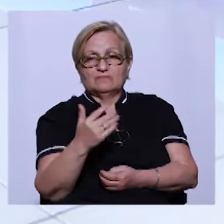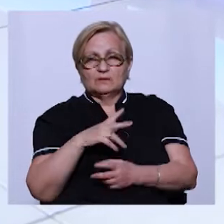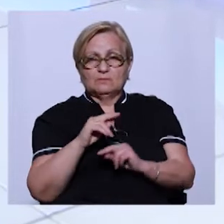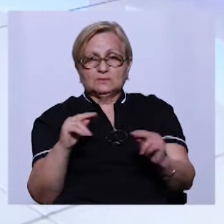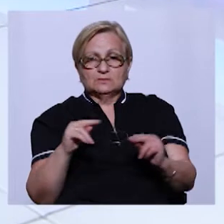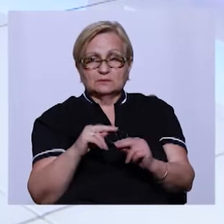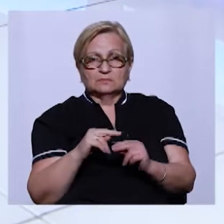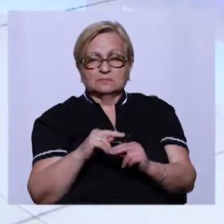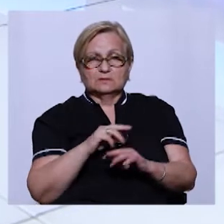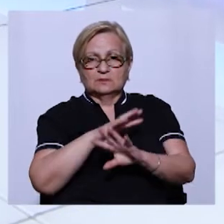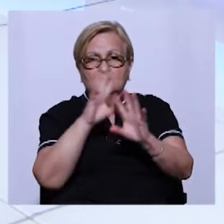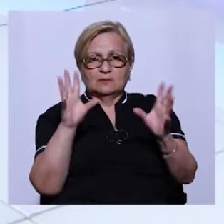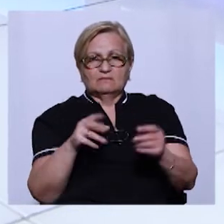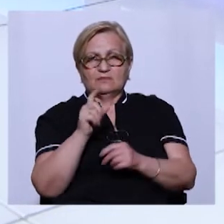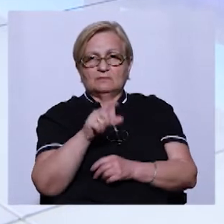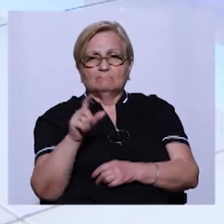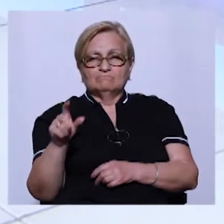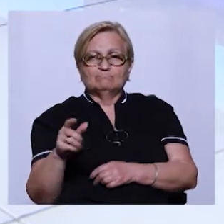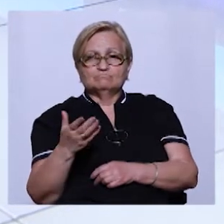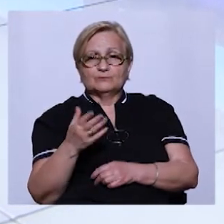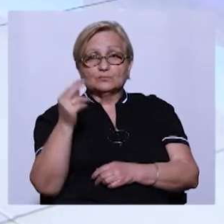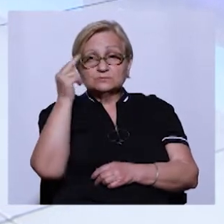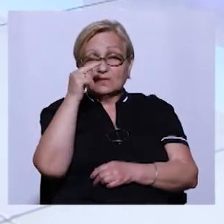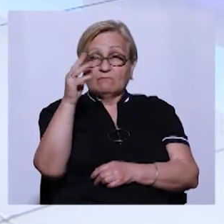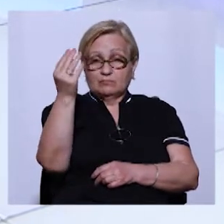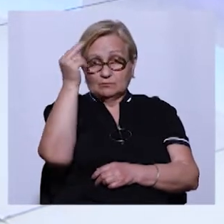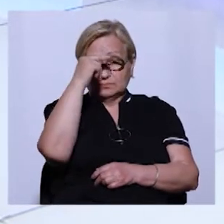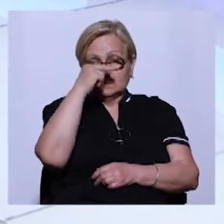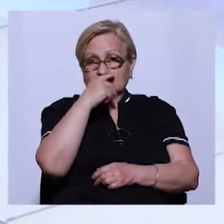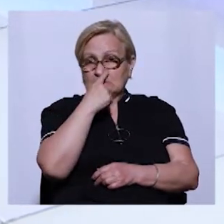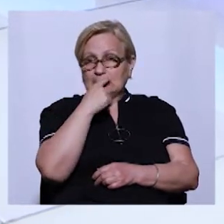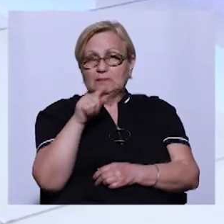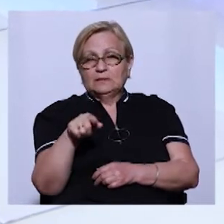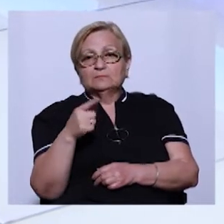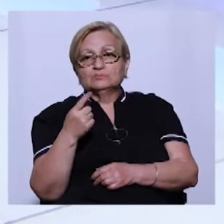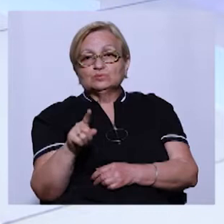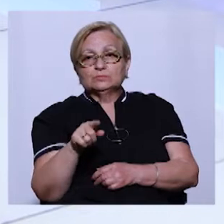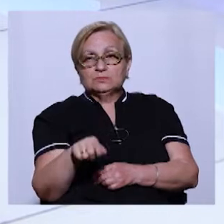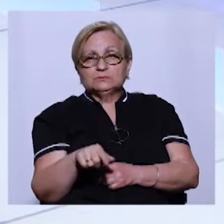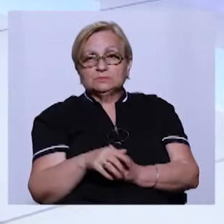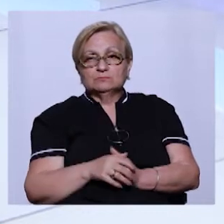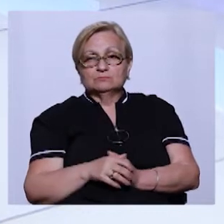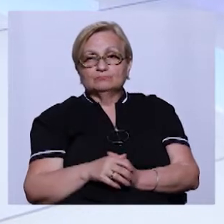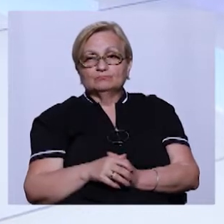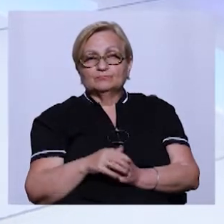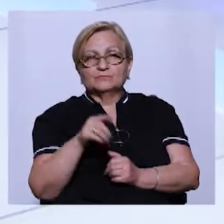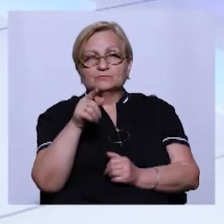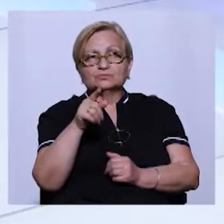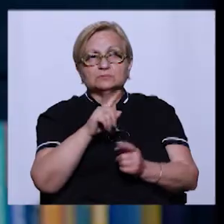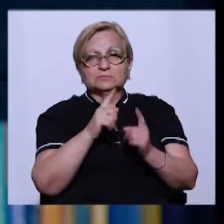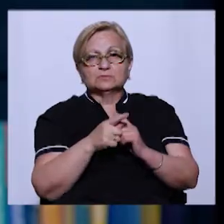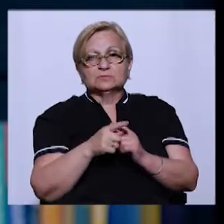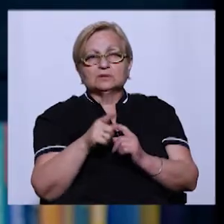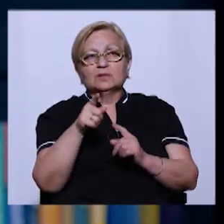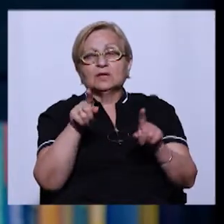მასწავლებლების, ზოგადად ყველა ადამიანი, რომელიცგანაც რაღაცა სწავლობ, ის იმ სწუთას იქცევა შენს მასწავლებლად.